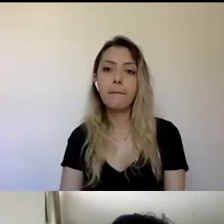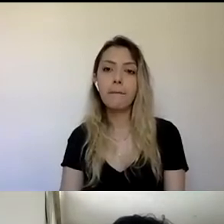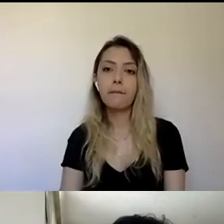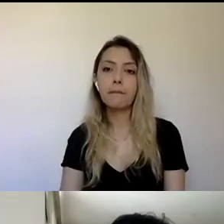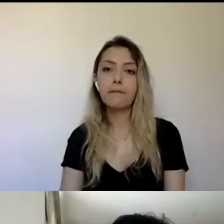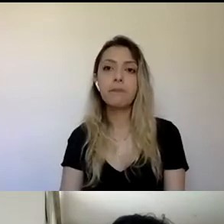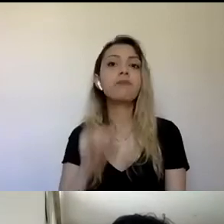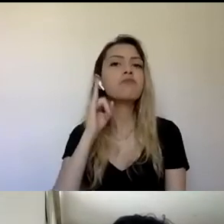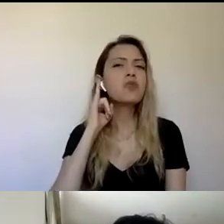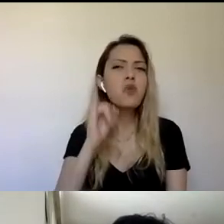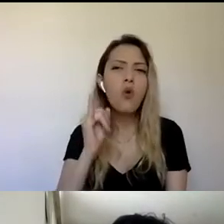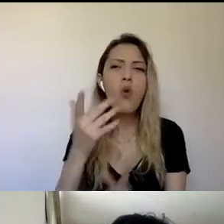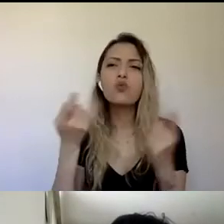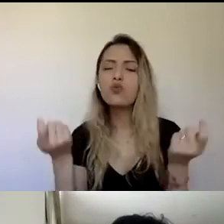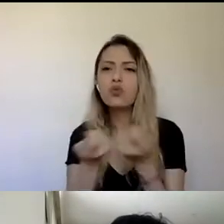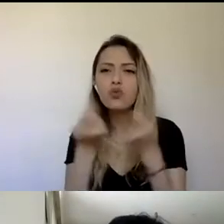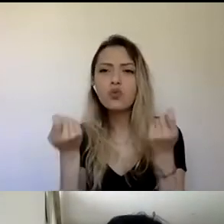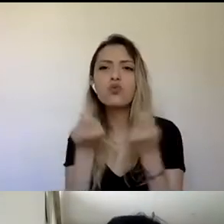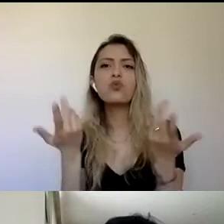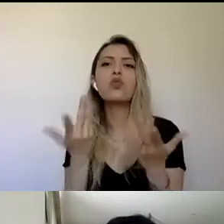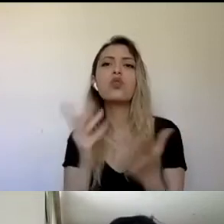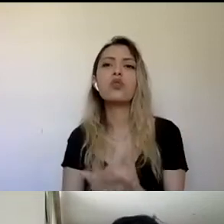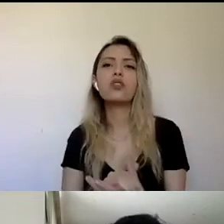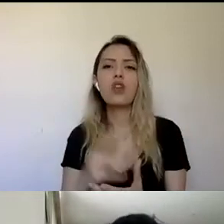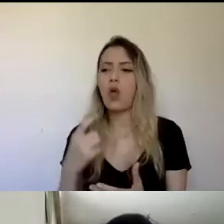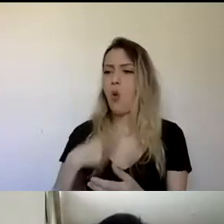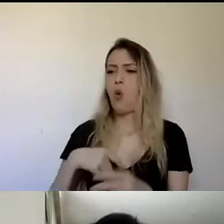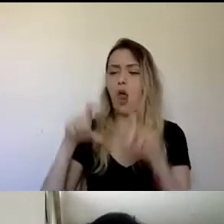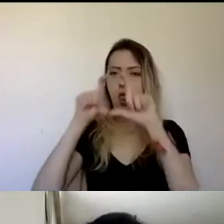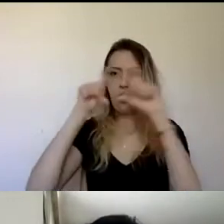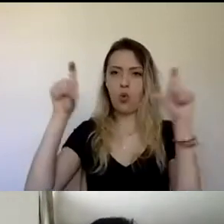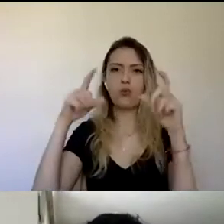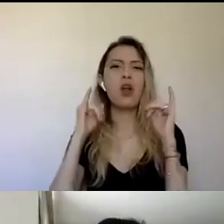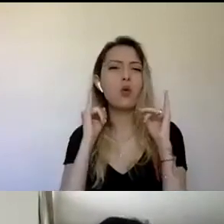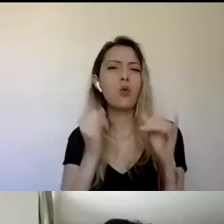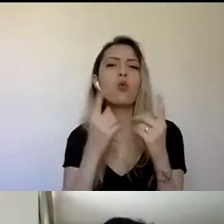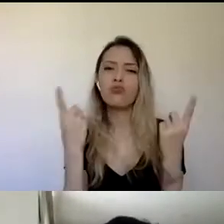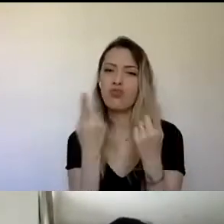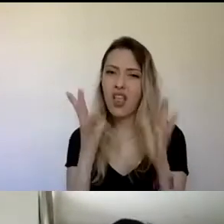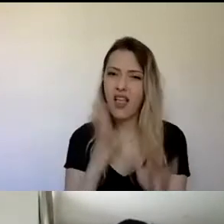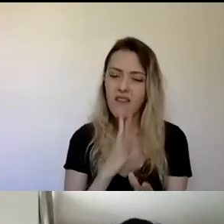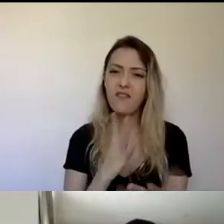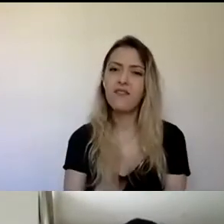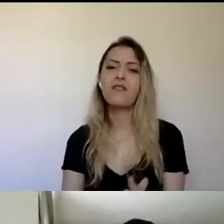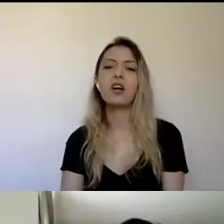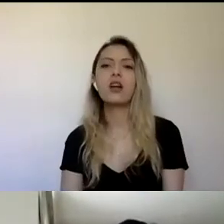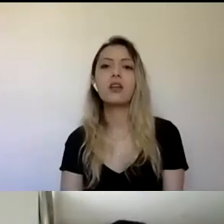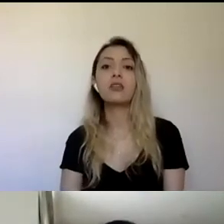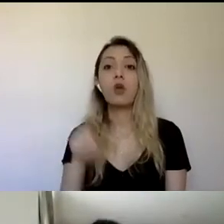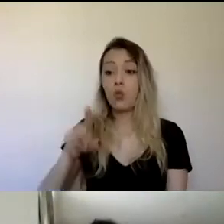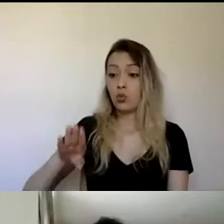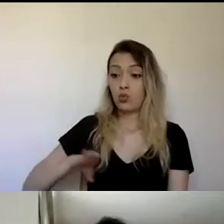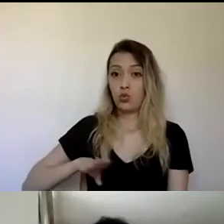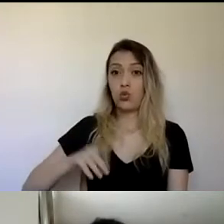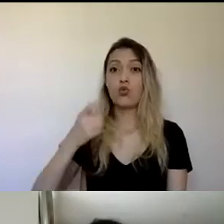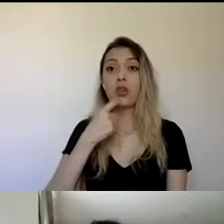kötü iş pratikleri, özel sektör pratikleri de var. Bunun içerisinde çocuk yaşlı evlilik de